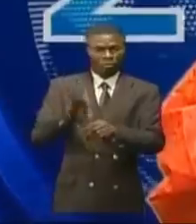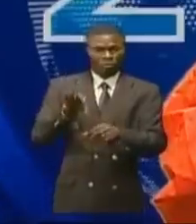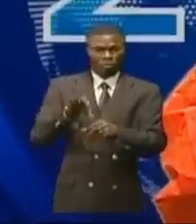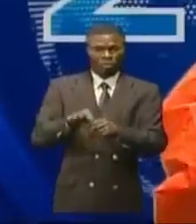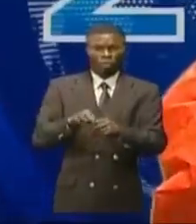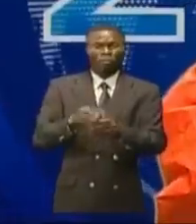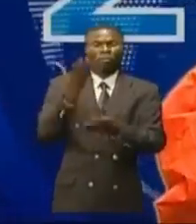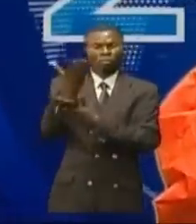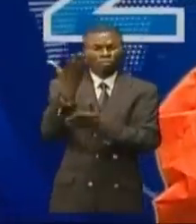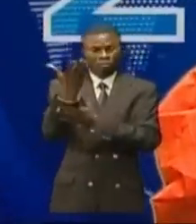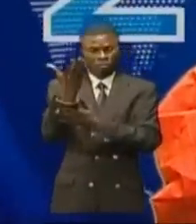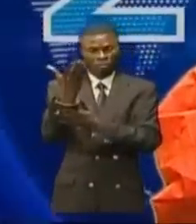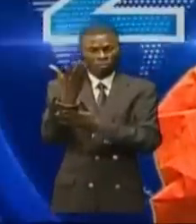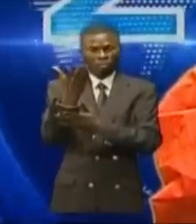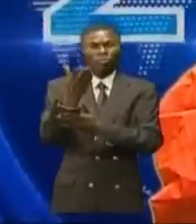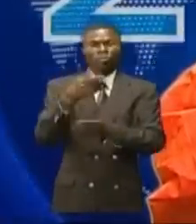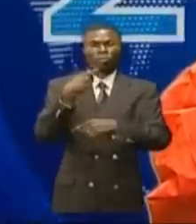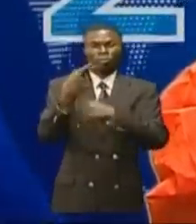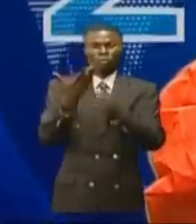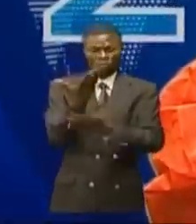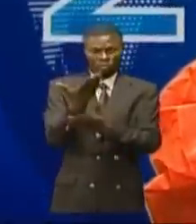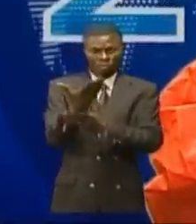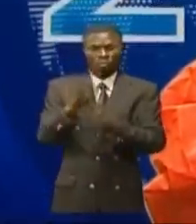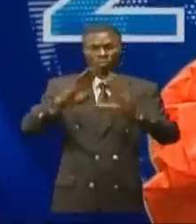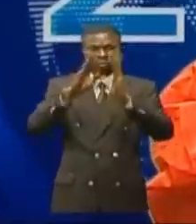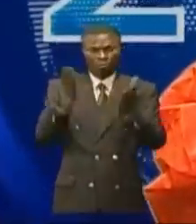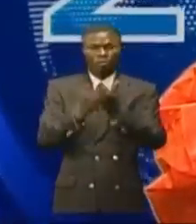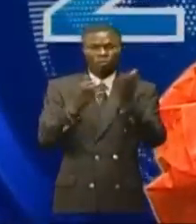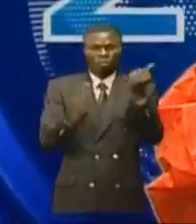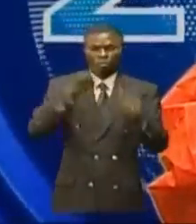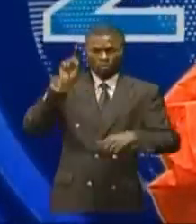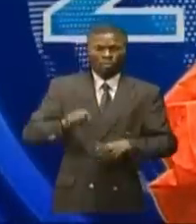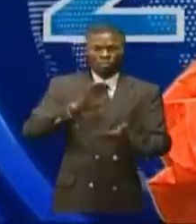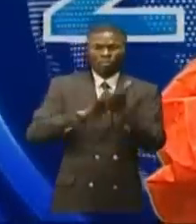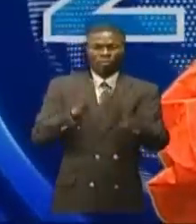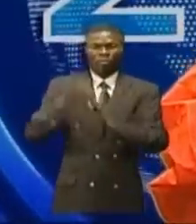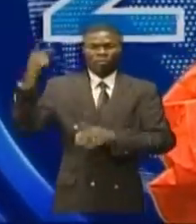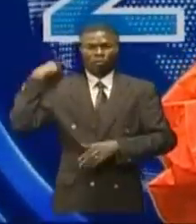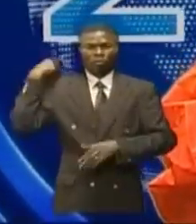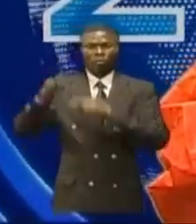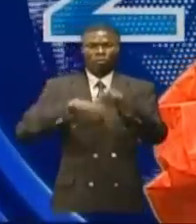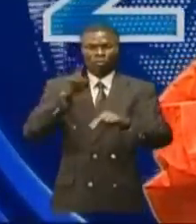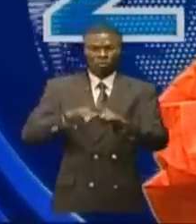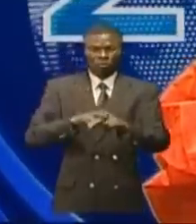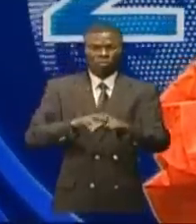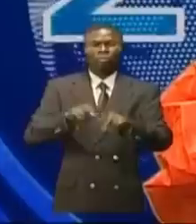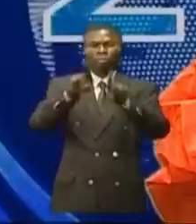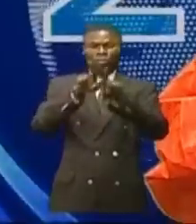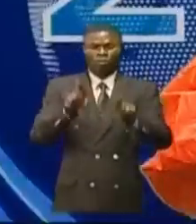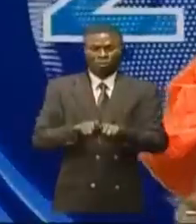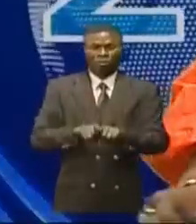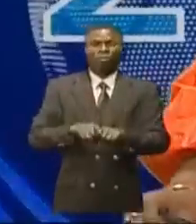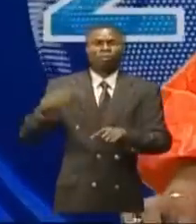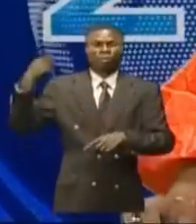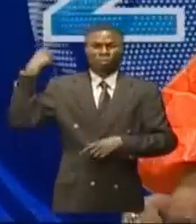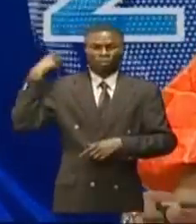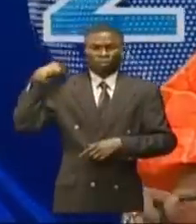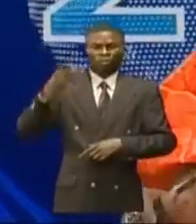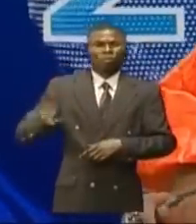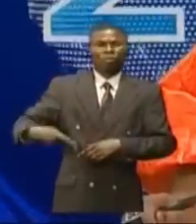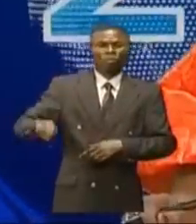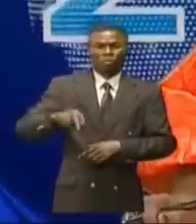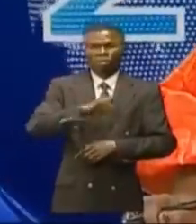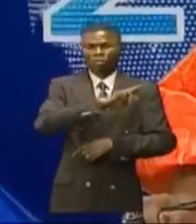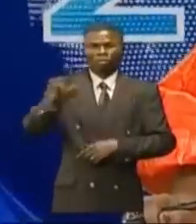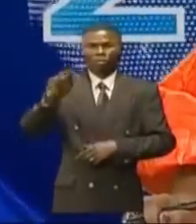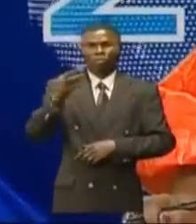cri d'alarme lancé à l'attention des candidats députés nationaux pour les législatives nationaux et nationales de